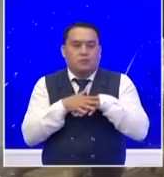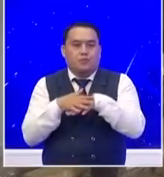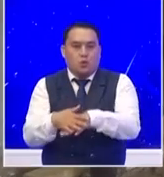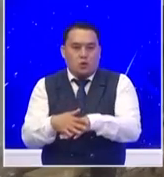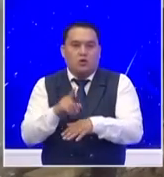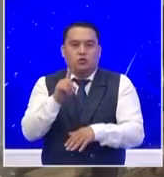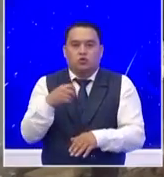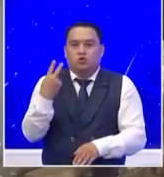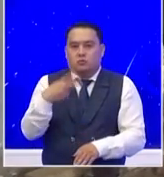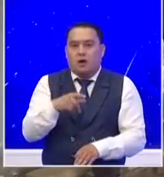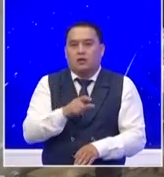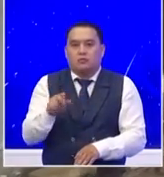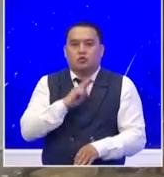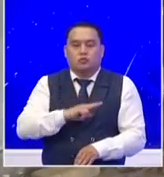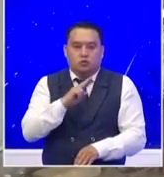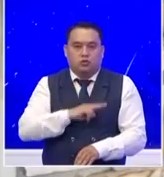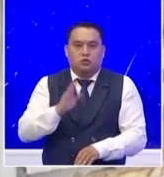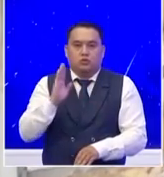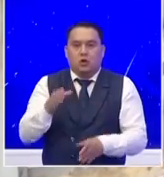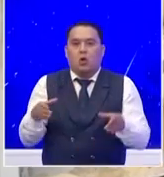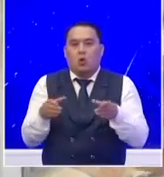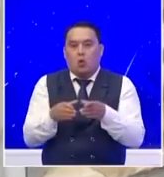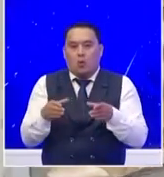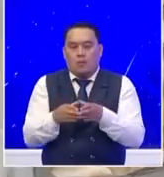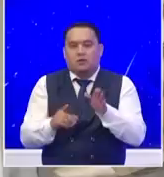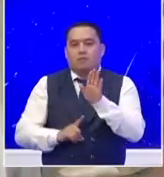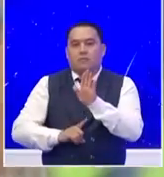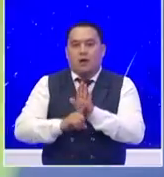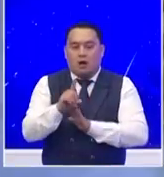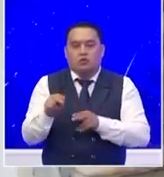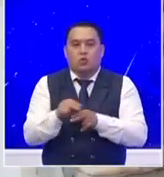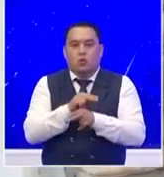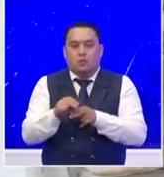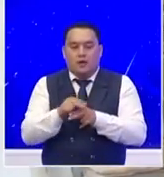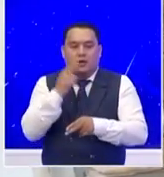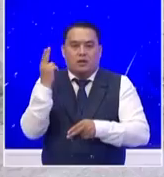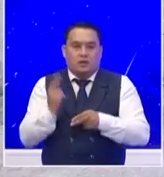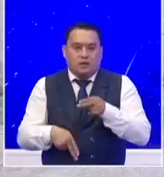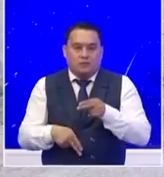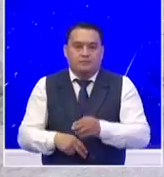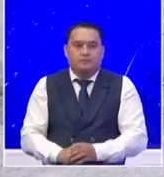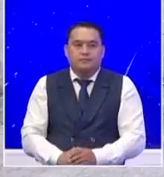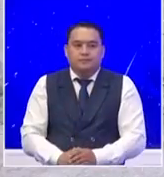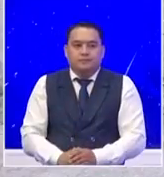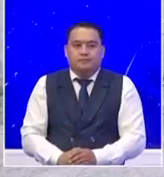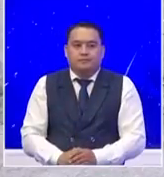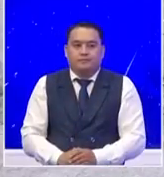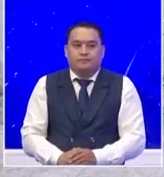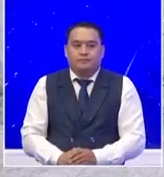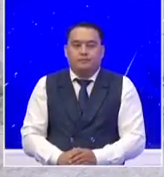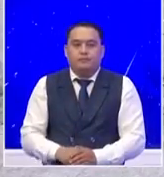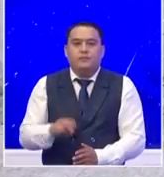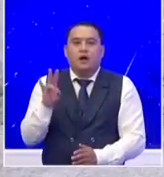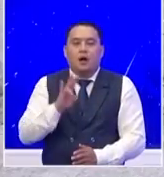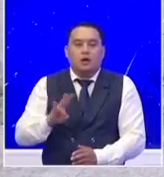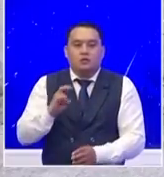бойынша 120 адам жұмыс істейді. Мердігер ұйым оқу маусымы басталғанша құрылысты аяқтаймыз дейді. Аяқталу мерзімі қараша айы